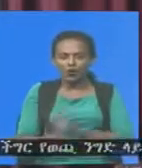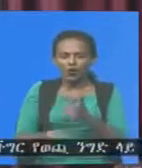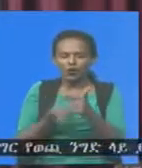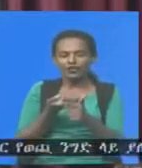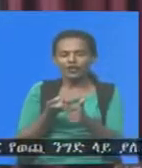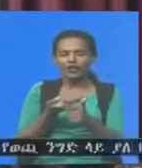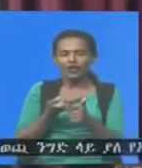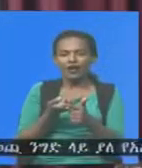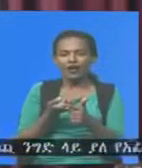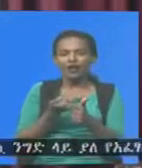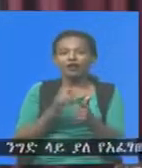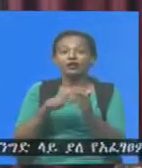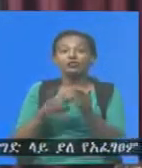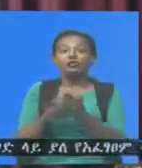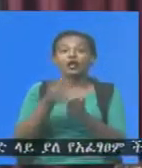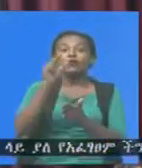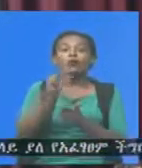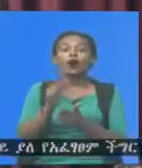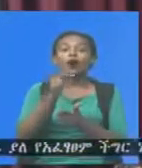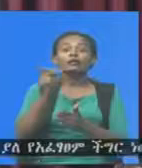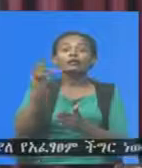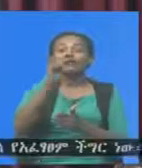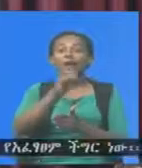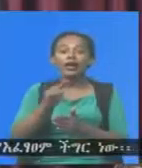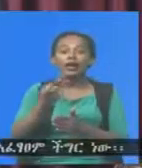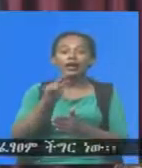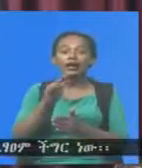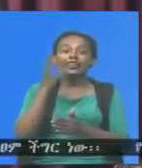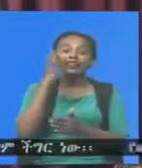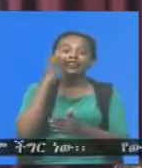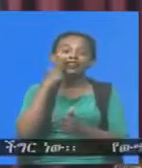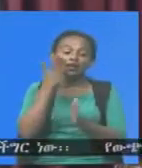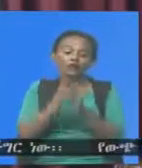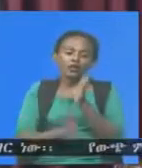ሁለተኛ ስለባድመ ኢህአዴግ ተስፈጻሚ